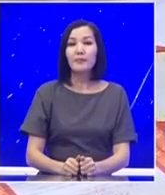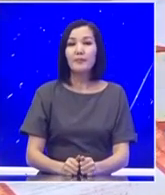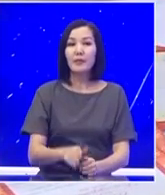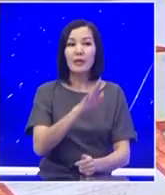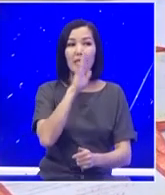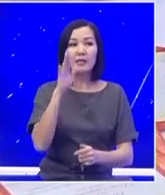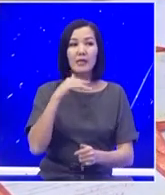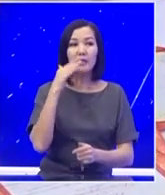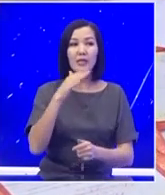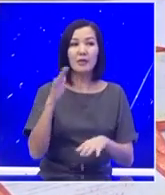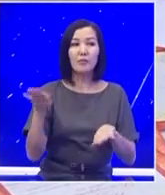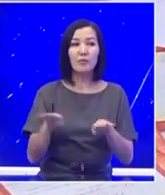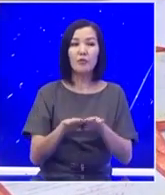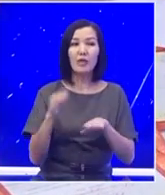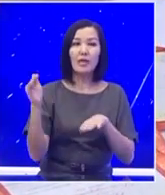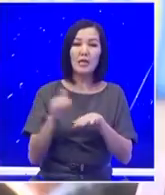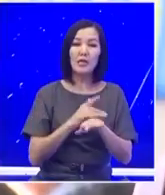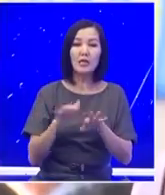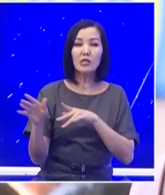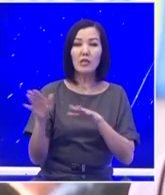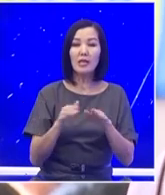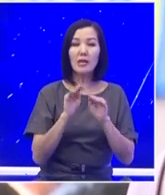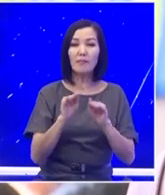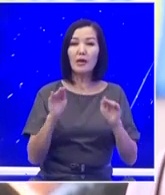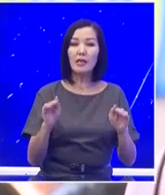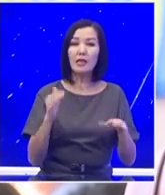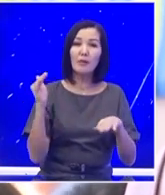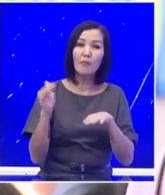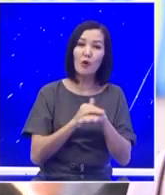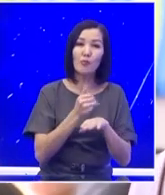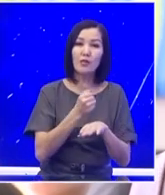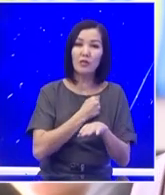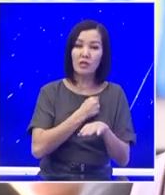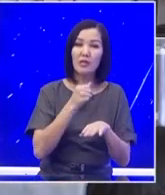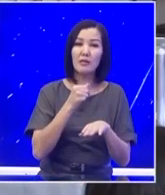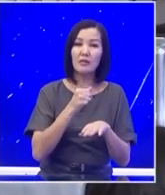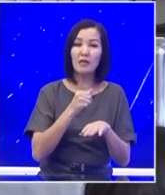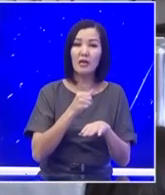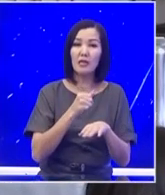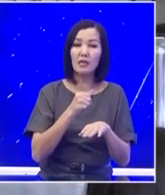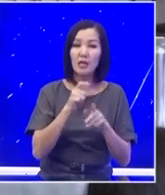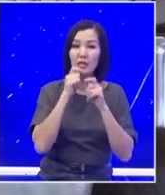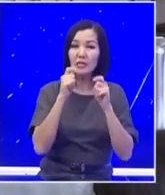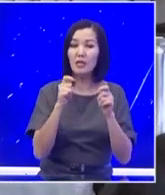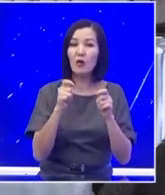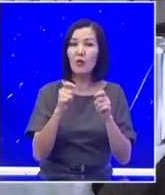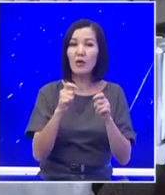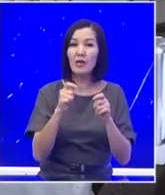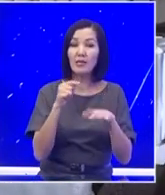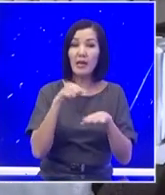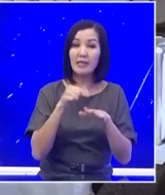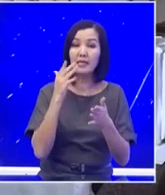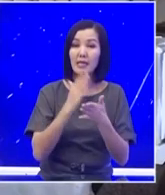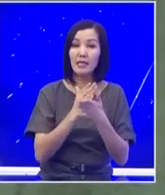Ата-аналар мұндай игі істер өскелең ұрпақ санасына қайырымдылық пен бауырмалдық қасиеттерін қалыптастыруға септігін тигізетінін айтады.